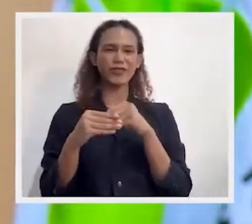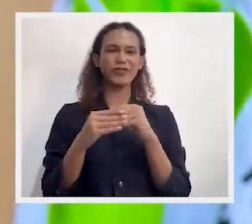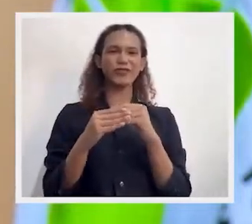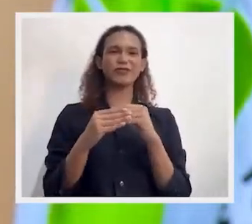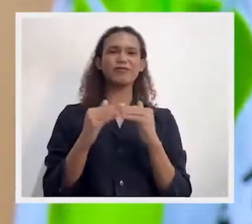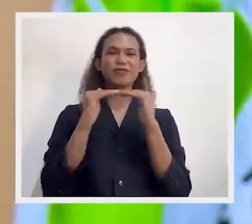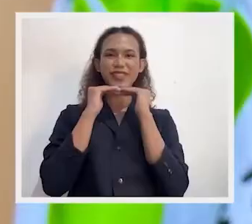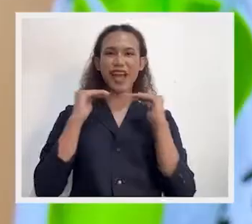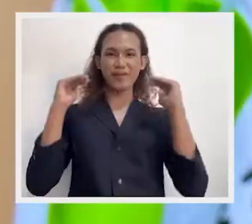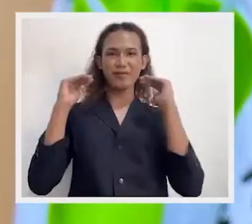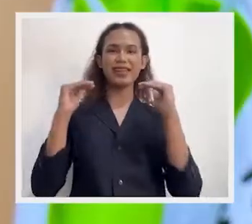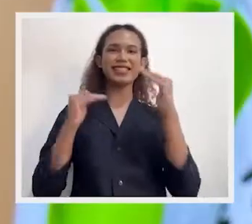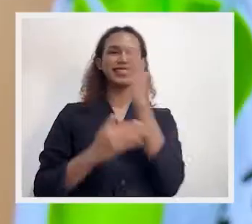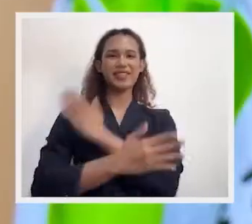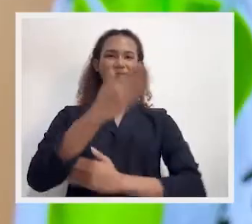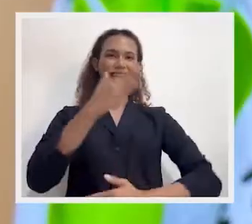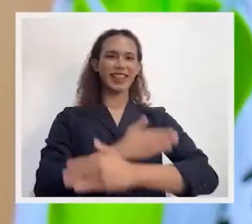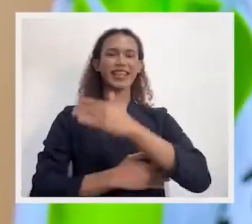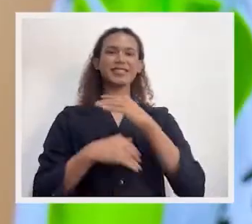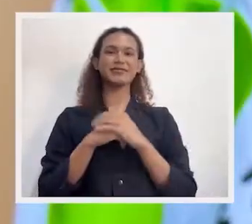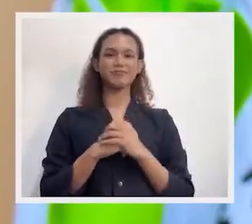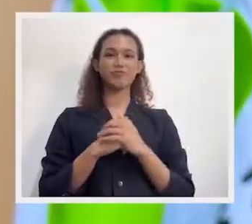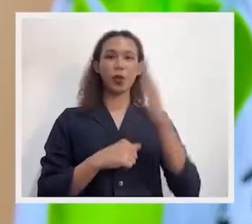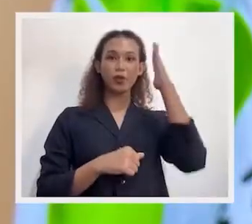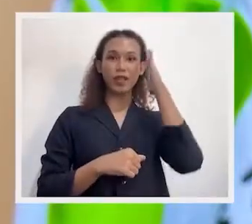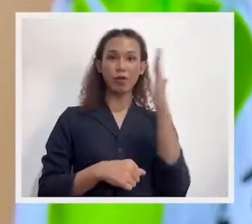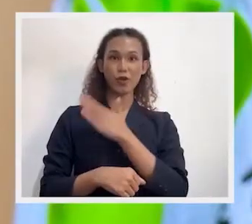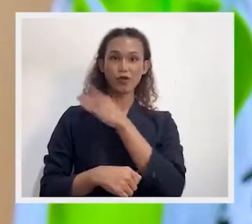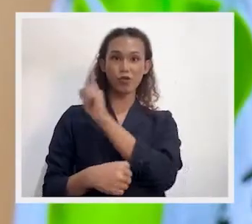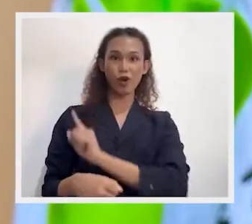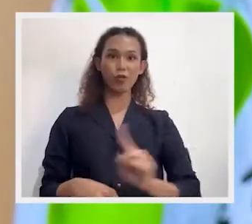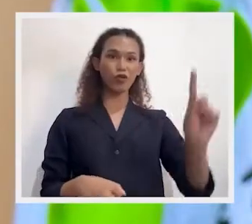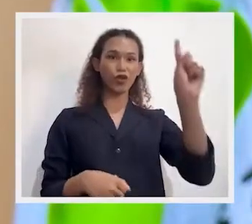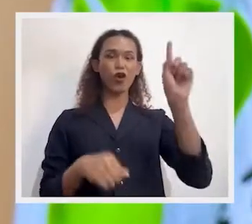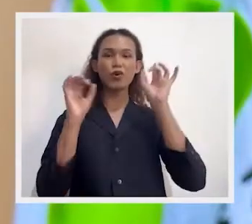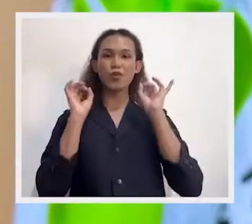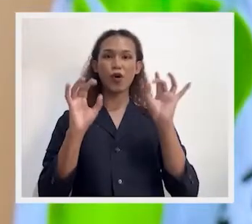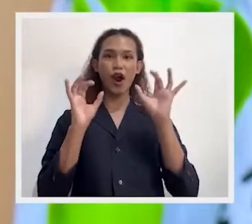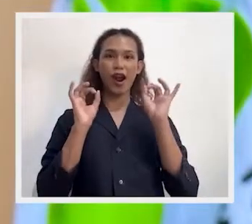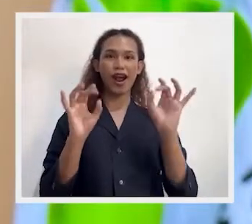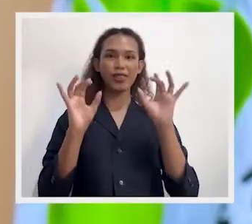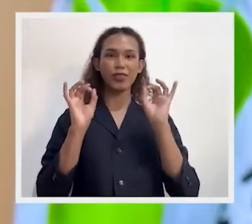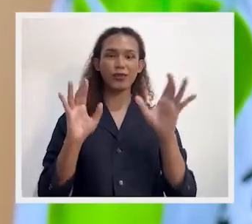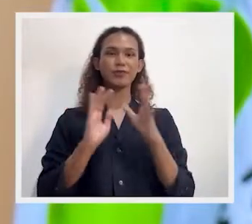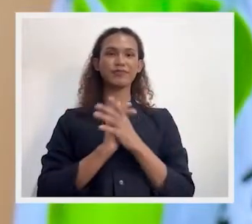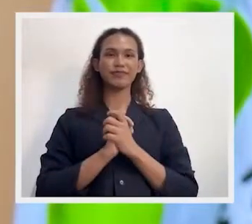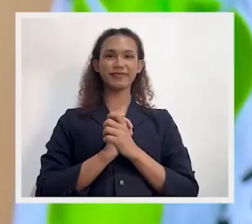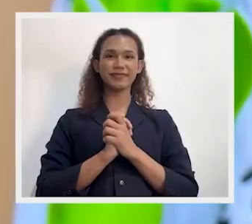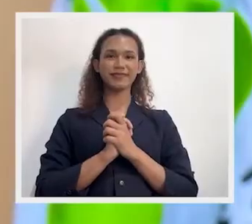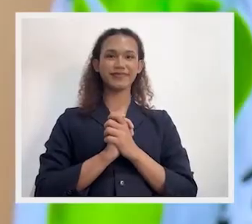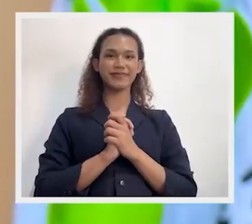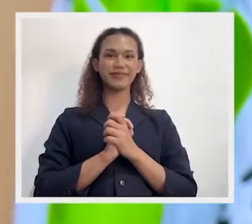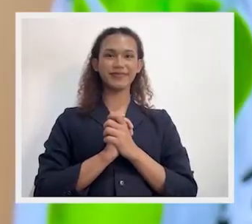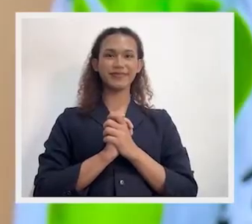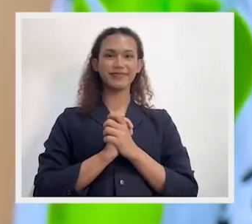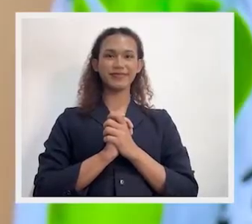bagi penyandang disabilitas. Wassalamualaikum warahmatullahi wabarakatuh.